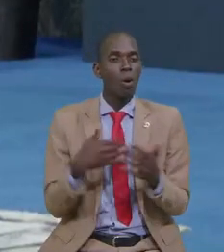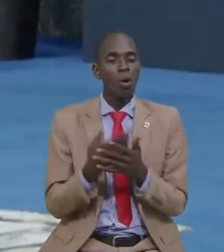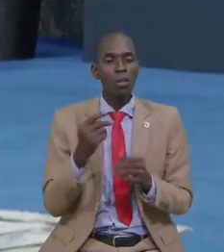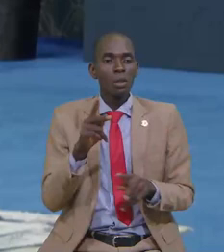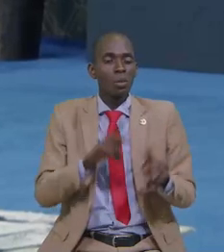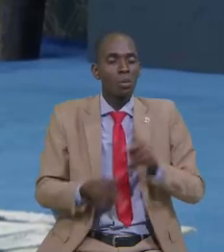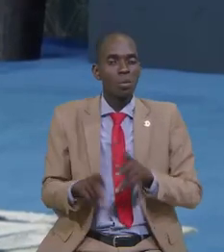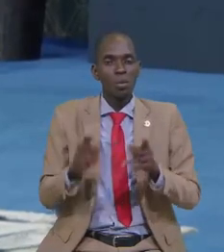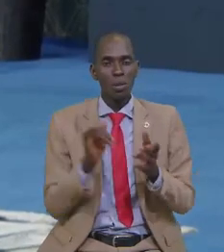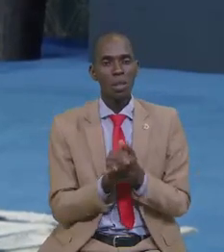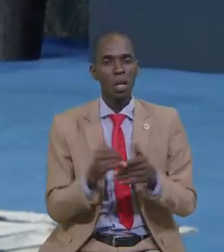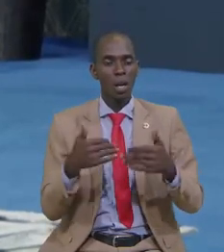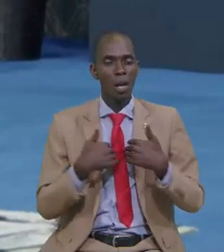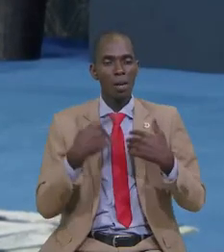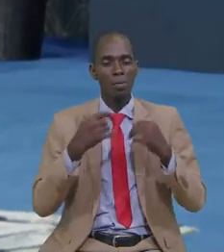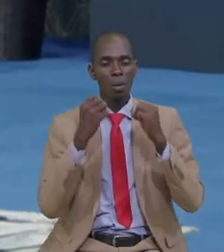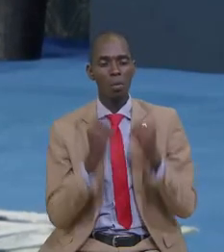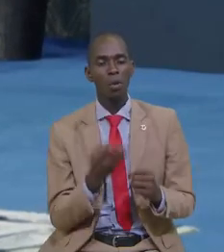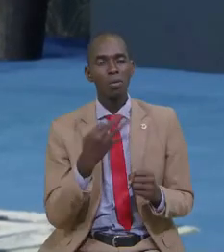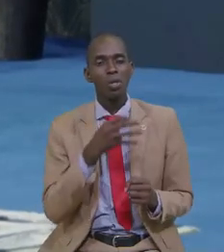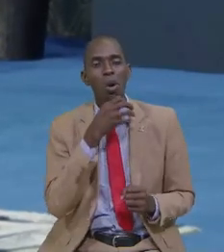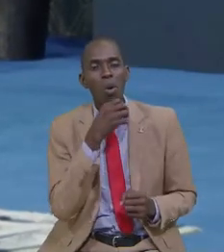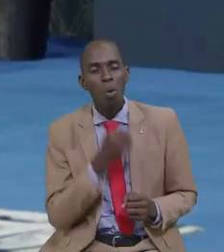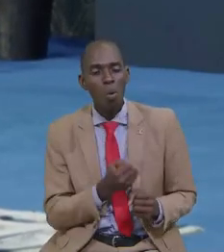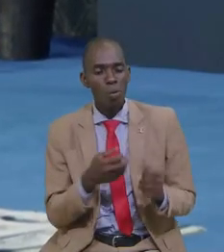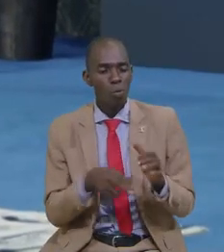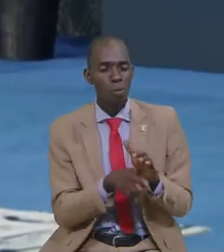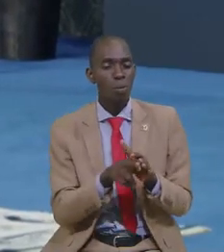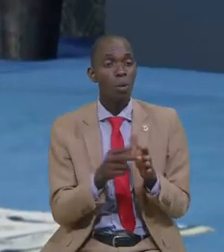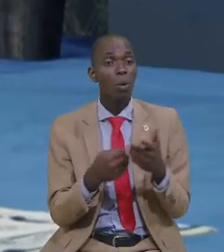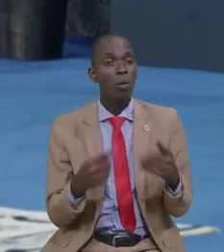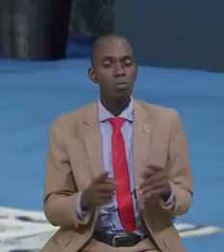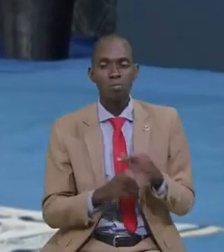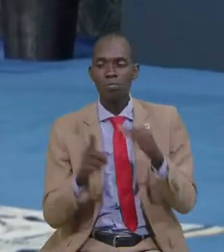fait cela, tous ceux qui ont le pouvoir de l'ancien serpent,